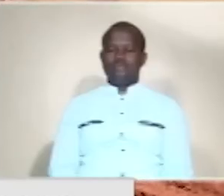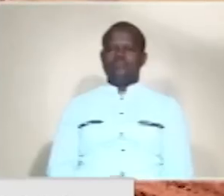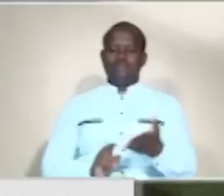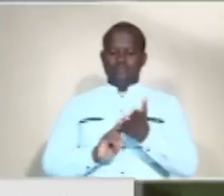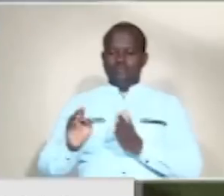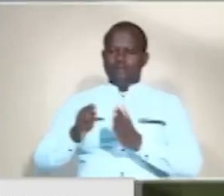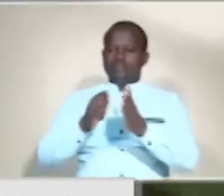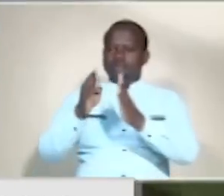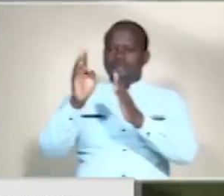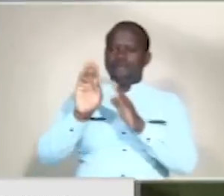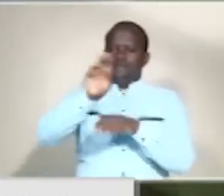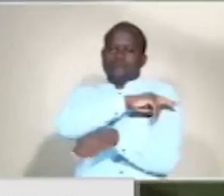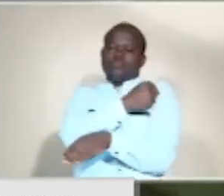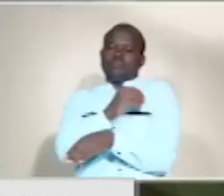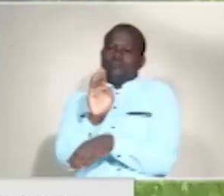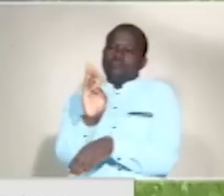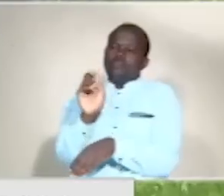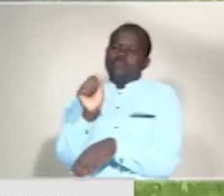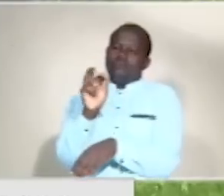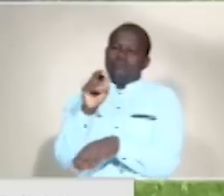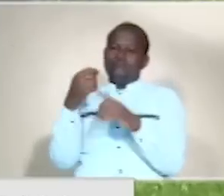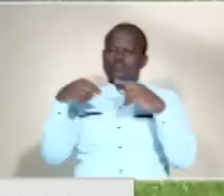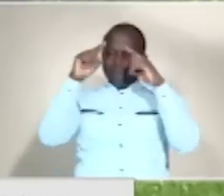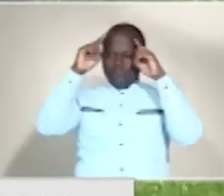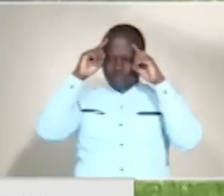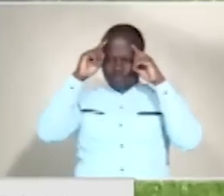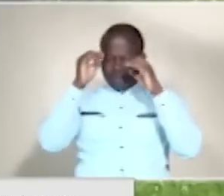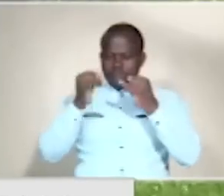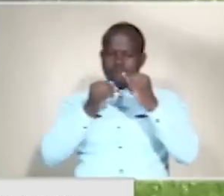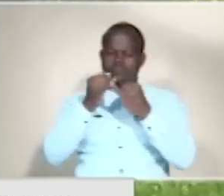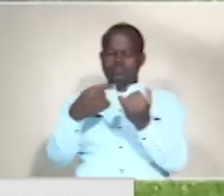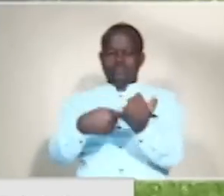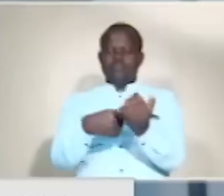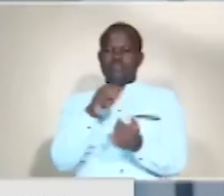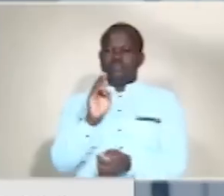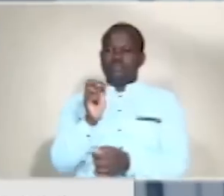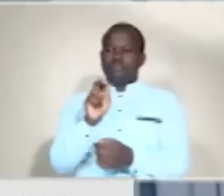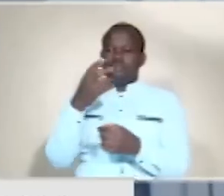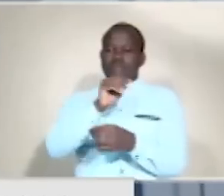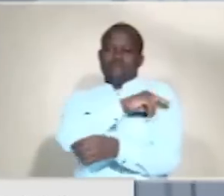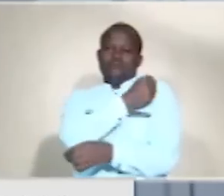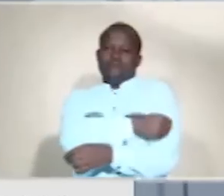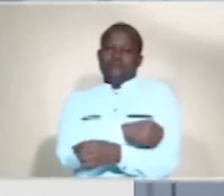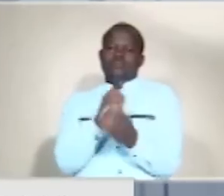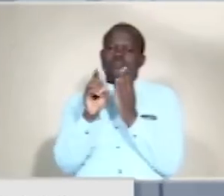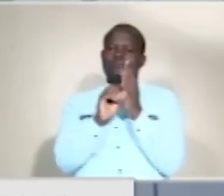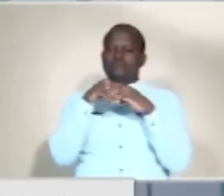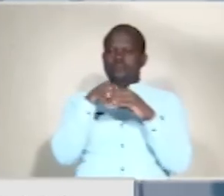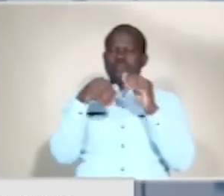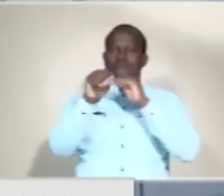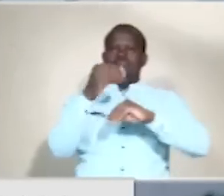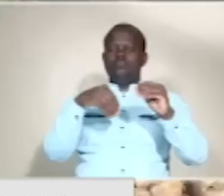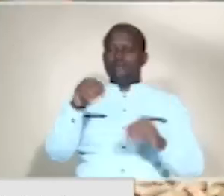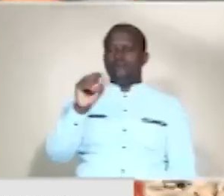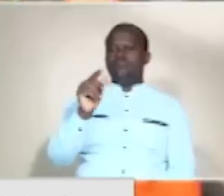Abakoresha uyu muhanda barimo abagana ibitaro bya Butaro, kaminuza mpuzamahanga y'ubuvuzi kuri bose ya Butaro, abajya ku biro by'akarere ndetse n'abari mu masoko ya Kirambo